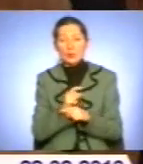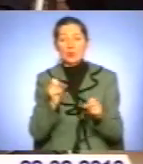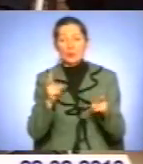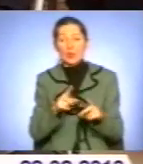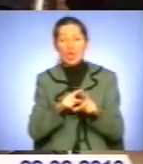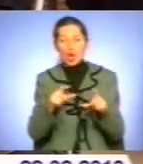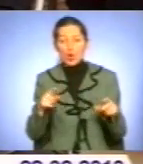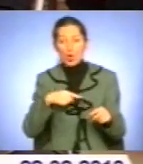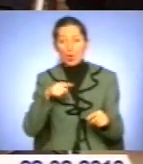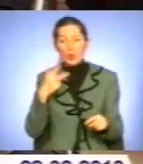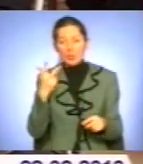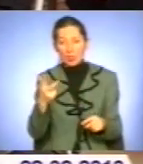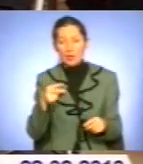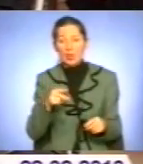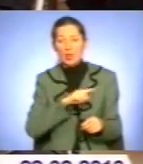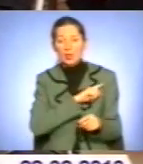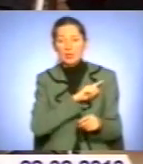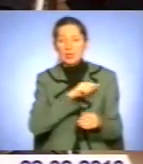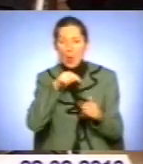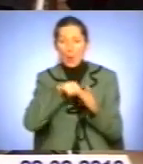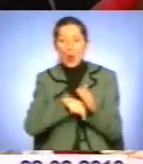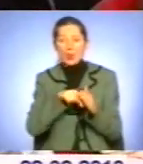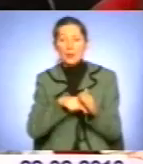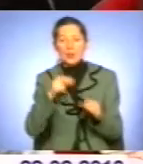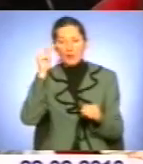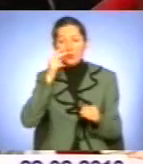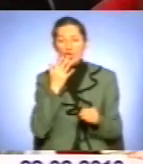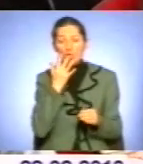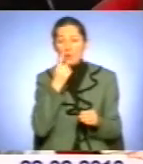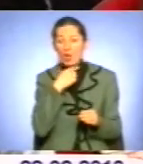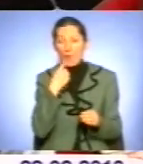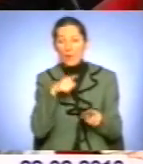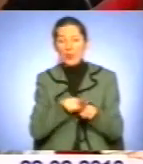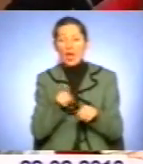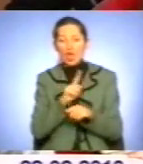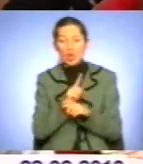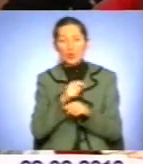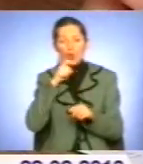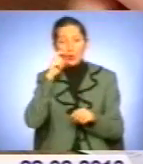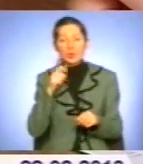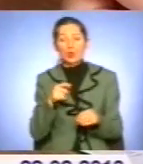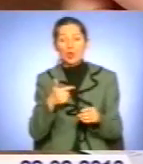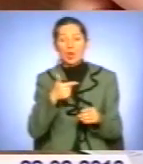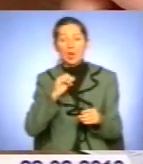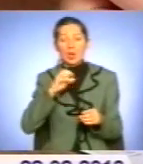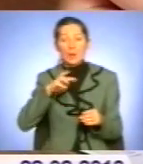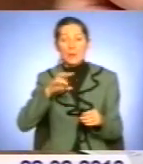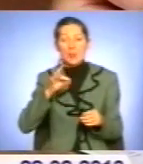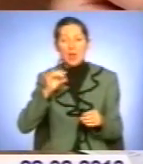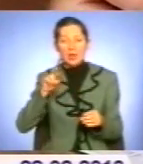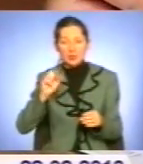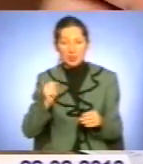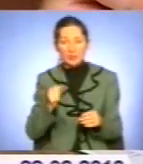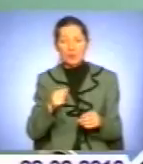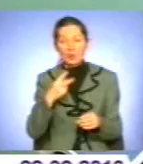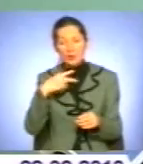номер 3 з поглибленим вивченням іноземних мов та Тернопільської української гімназії імені Івана Франка по 22